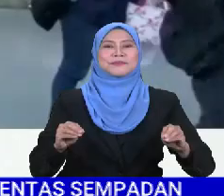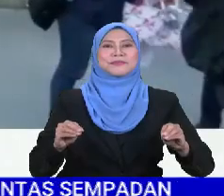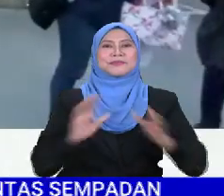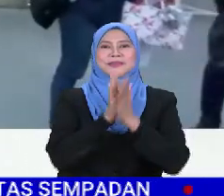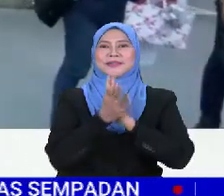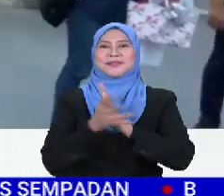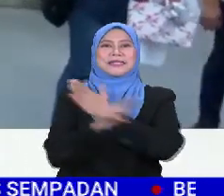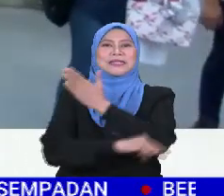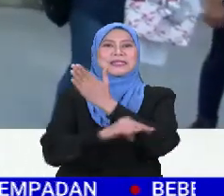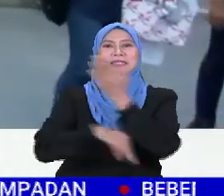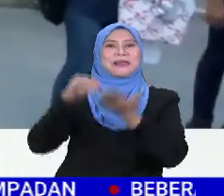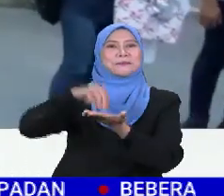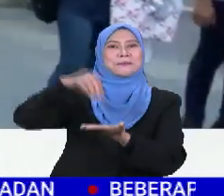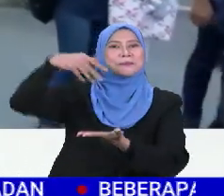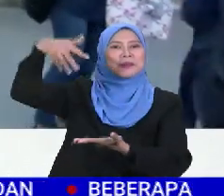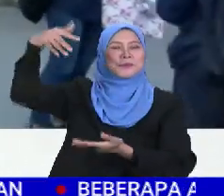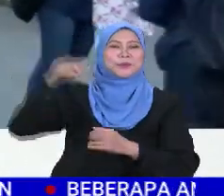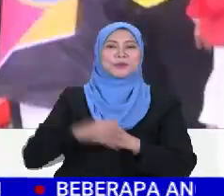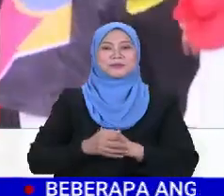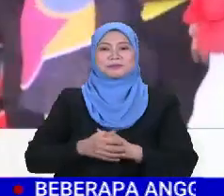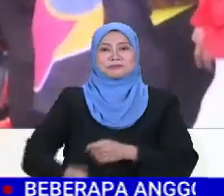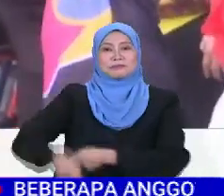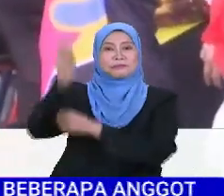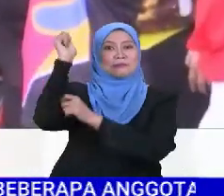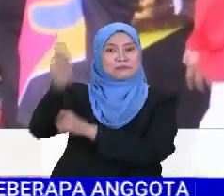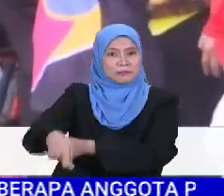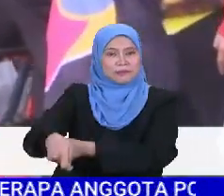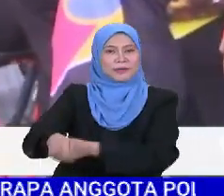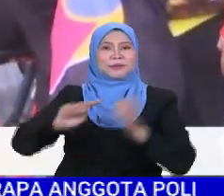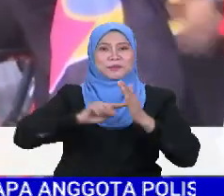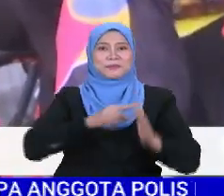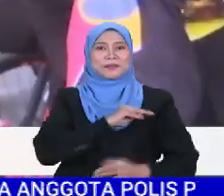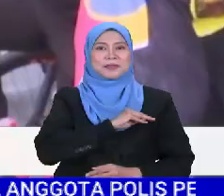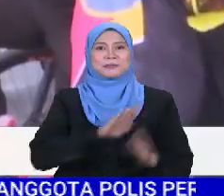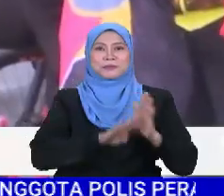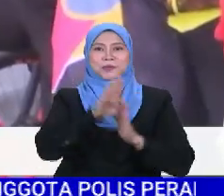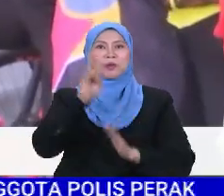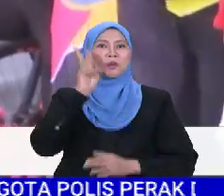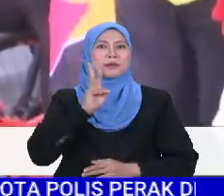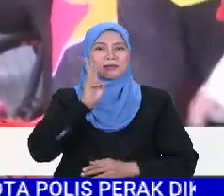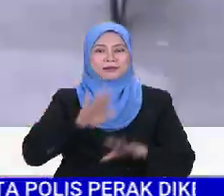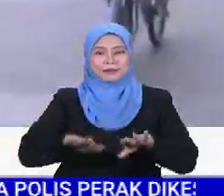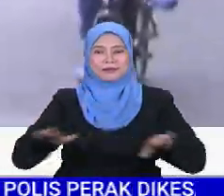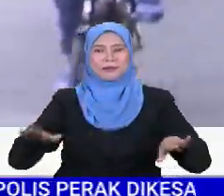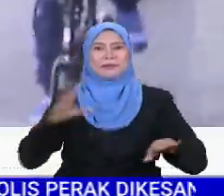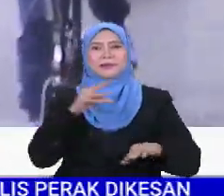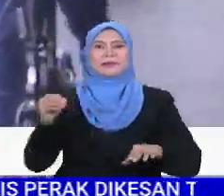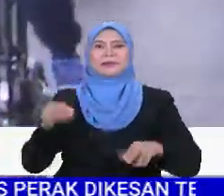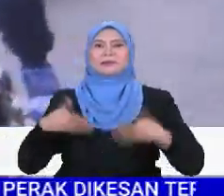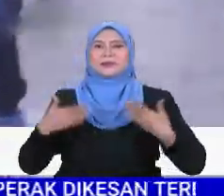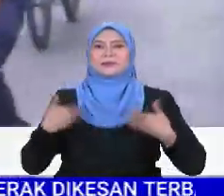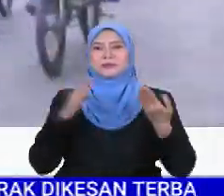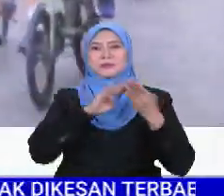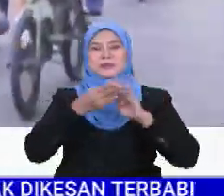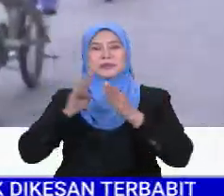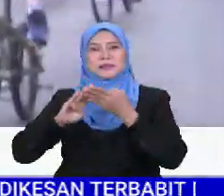sebuah negeri yang makmur. Pelepasan program tersebut disempurnakan oleh Menteri Pembangunan Wanita, Kanak-kanak dan Kesejahteraan